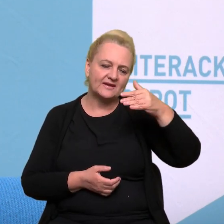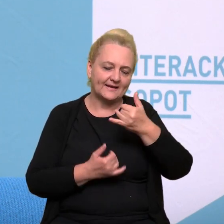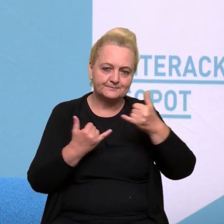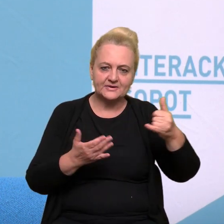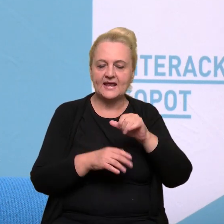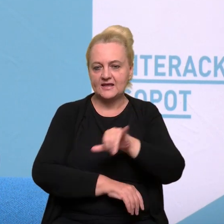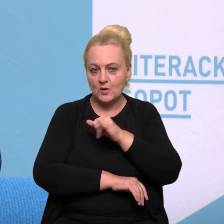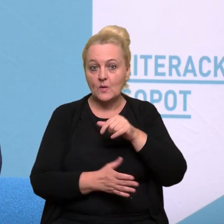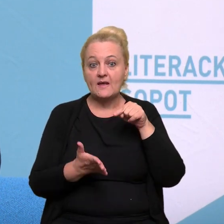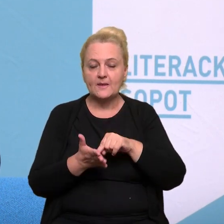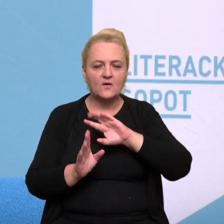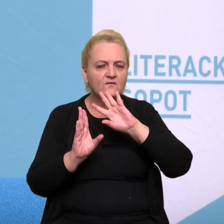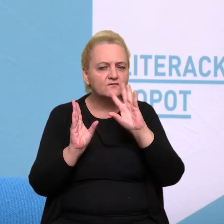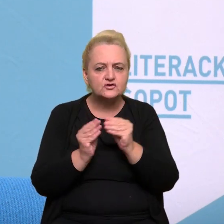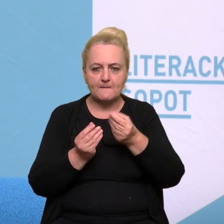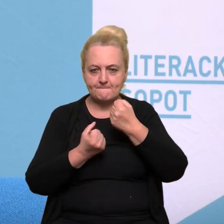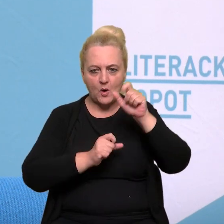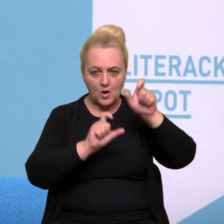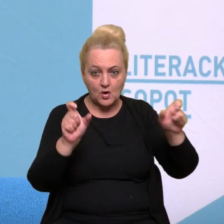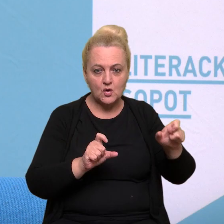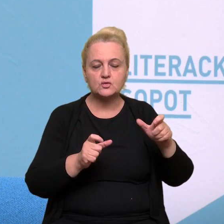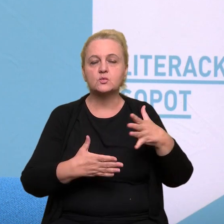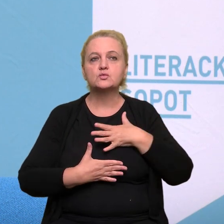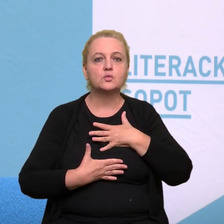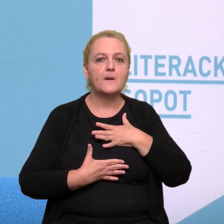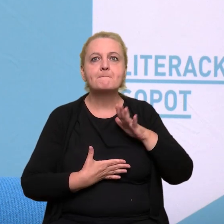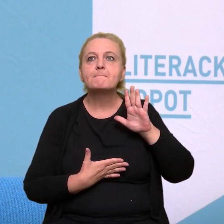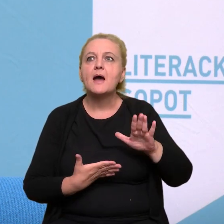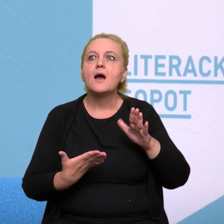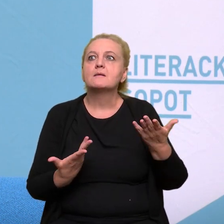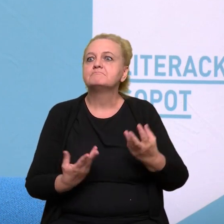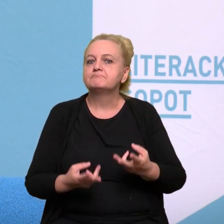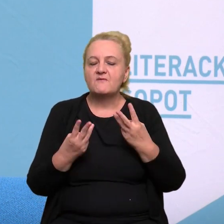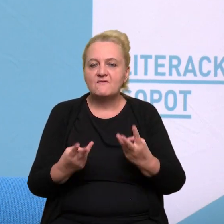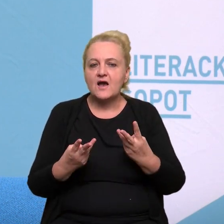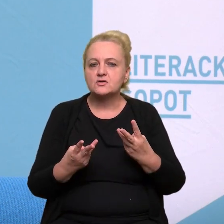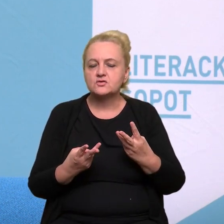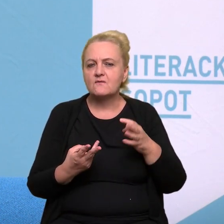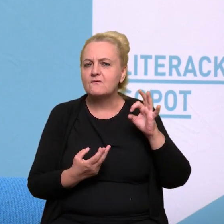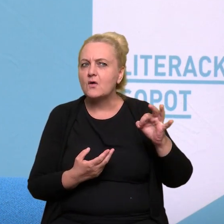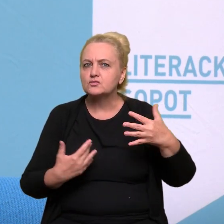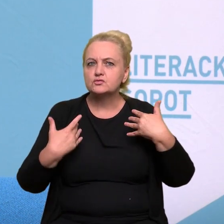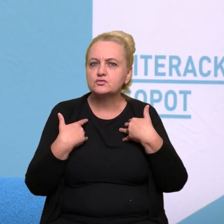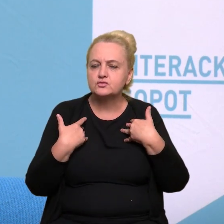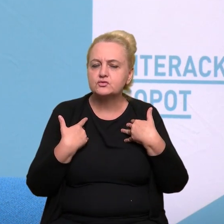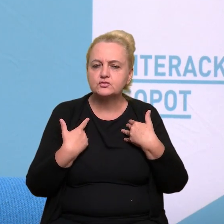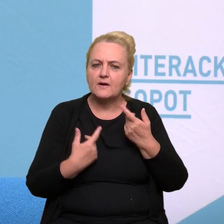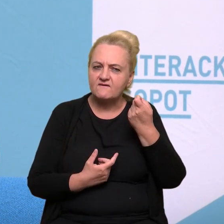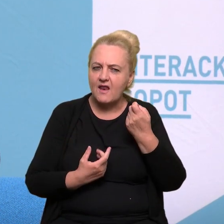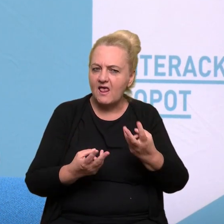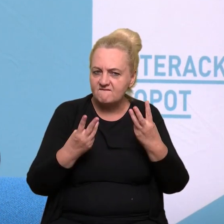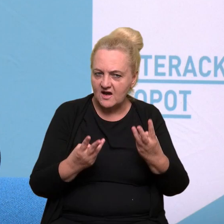dalej. I wszystkie te bohaterki przeżywają pewien ważny w swoim w swoim życiu